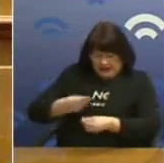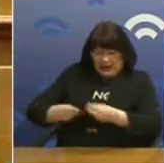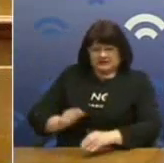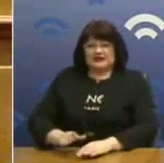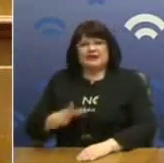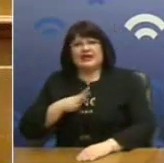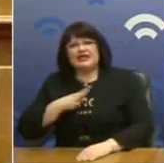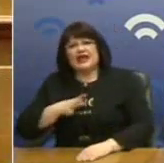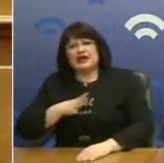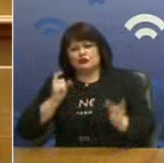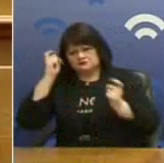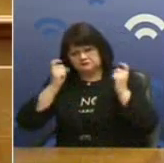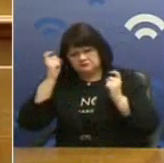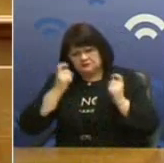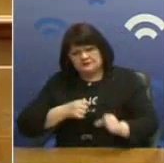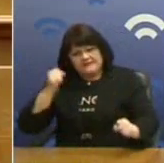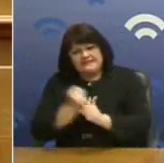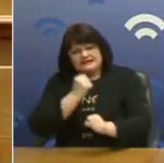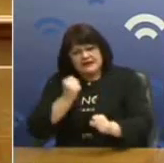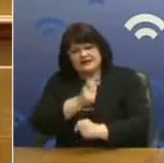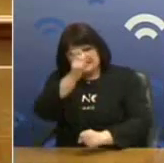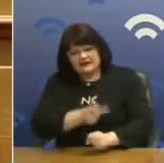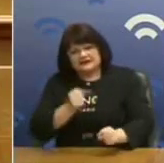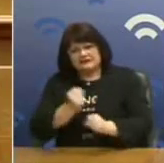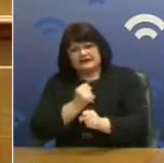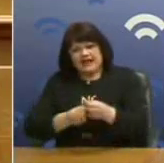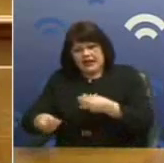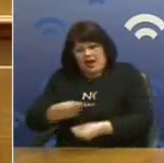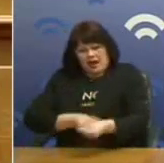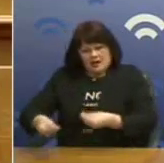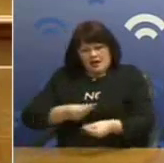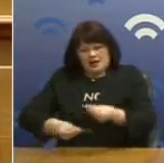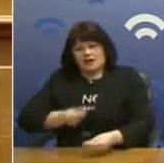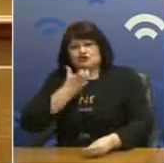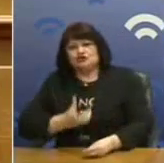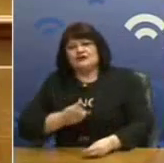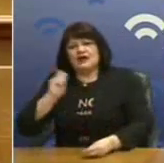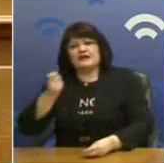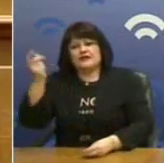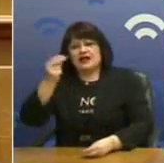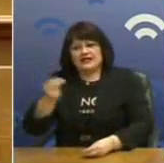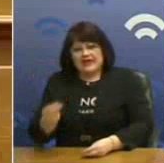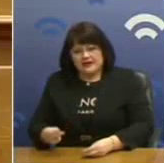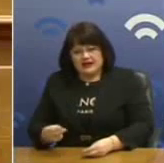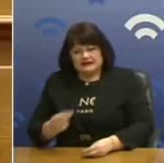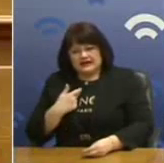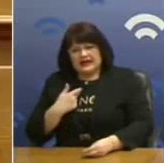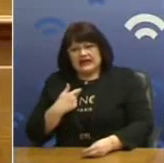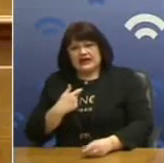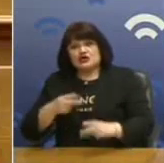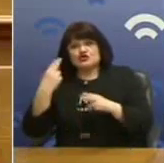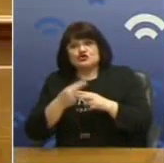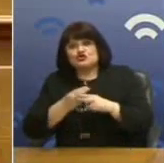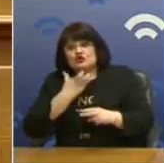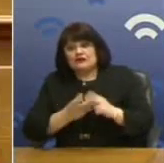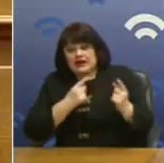αναρωτηθώ, η επιμονή σας στις δίθεν ανταλλαγές και μάλιστα για κρίσιμα εθνικά θέματα, τις μέρες της κρίσιμης διαπραγμάτευσης,